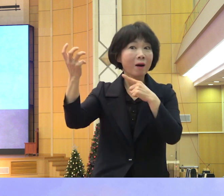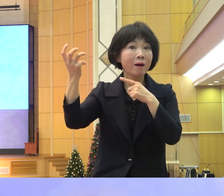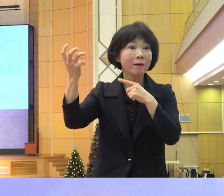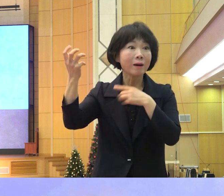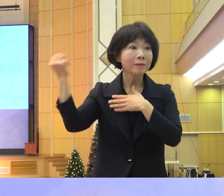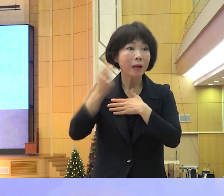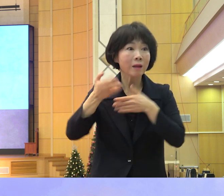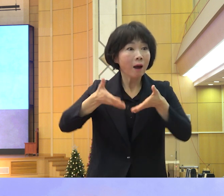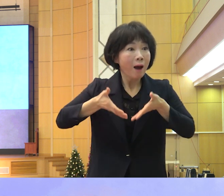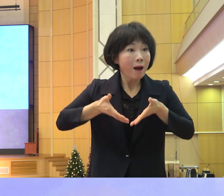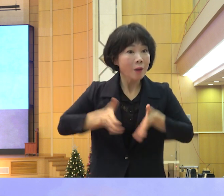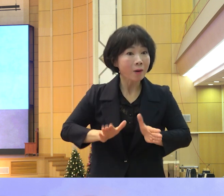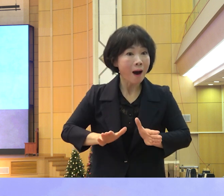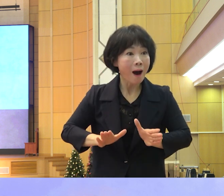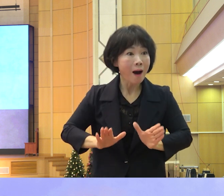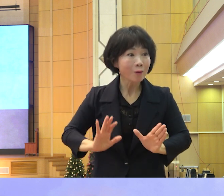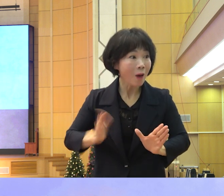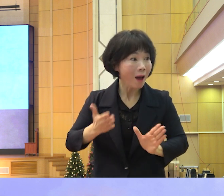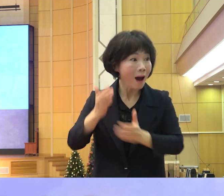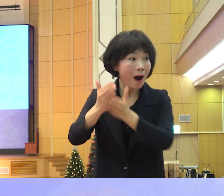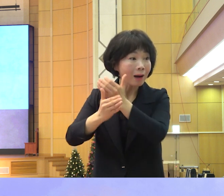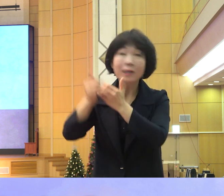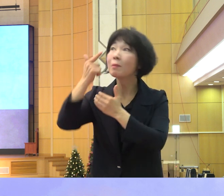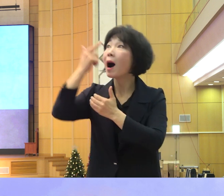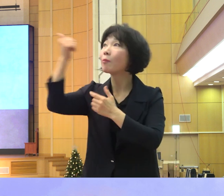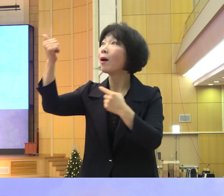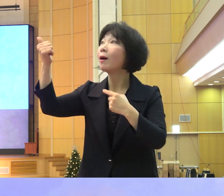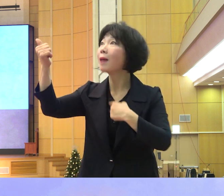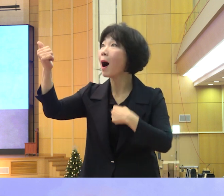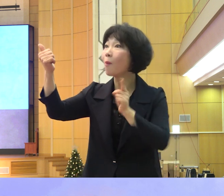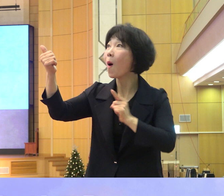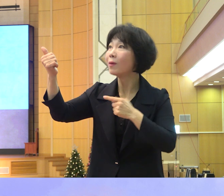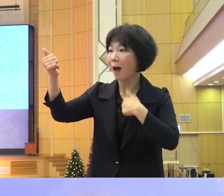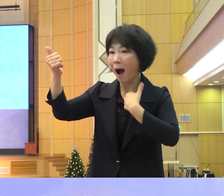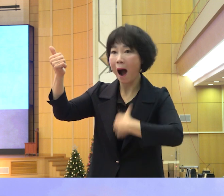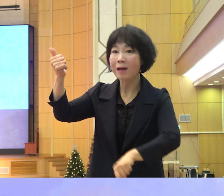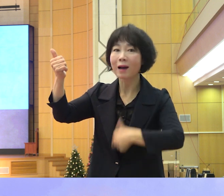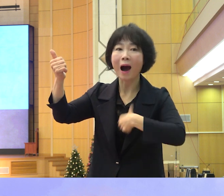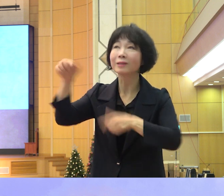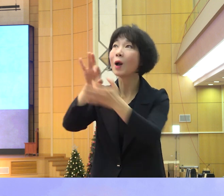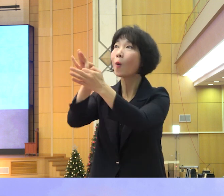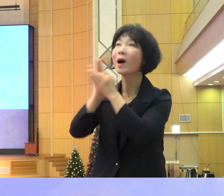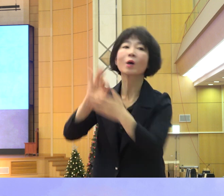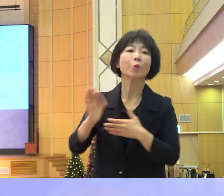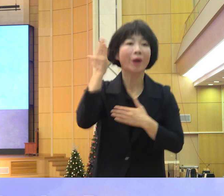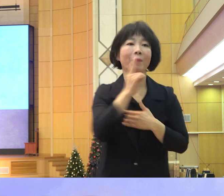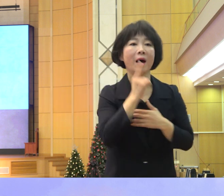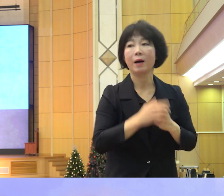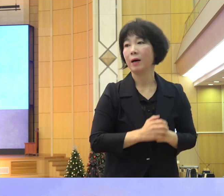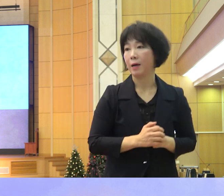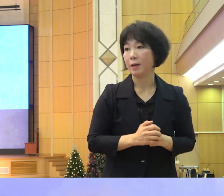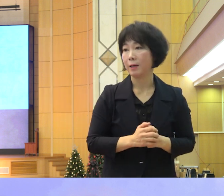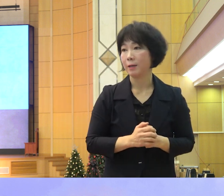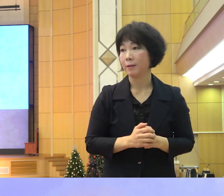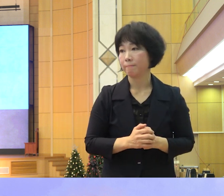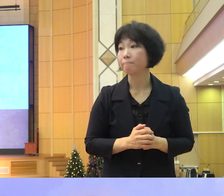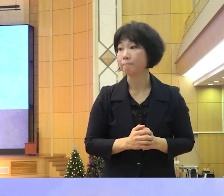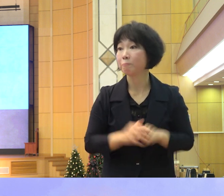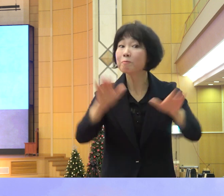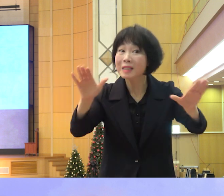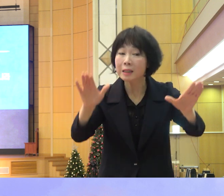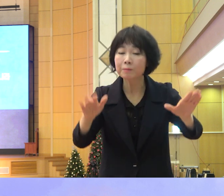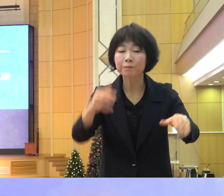태어나서 하나님이 나의 아버지가 되고 나는 하나님의 자녀가 되어야 되는데, 지금 방금